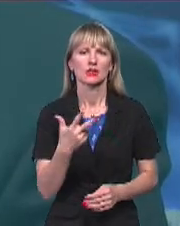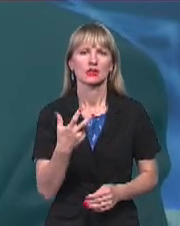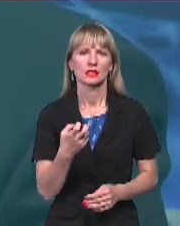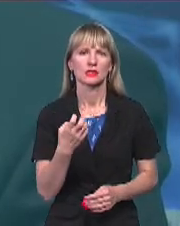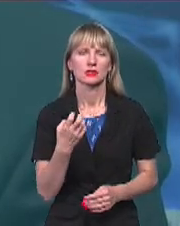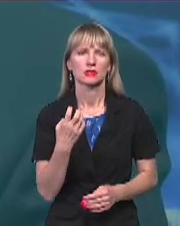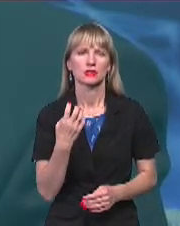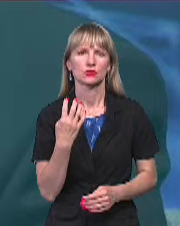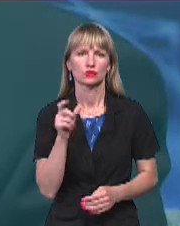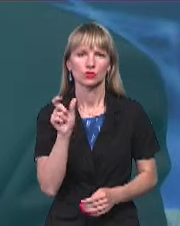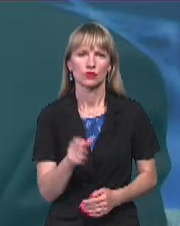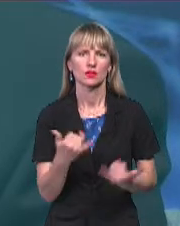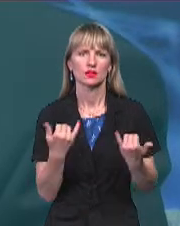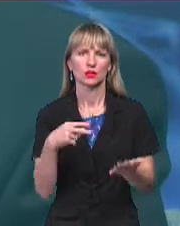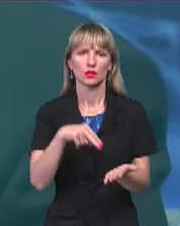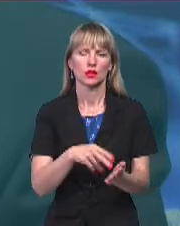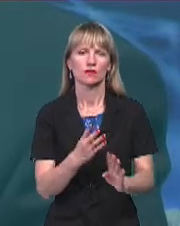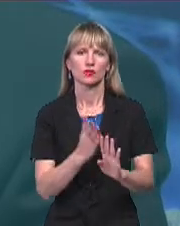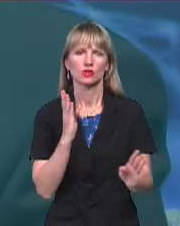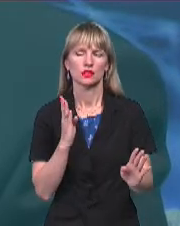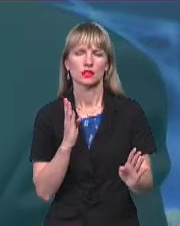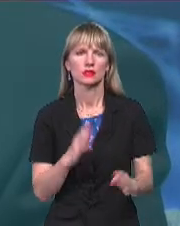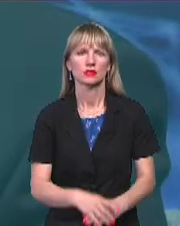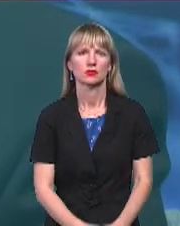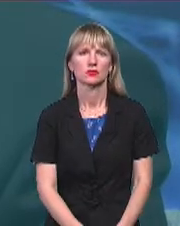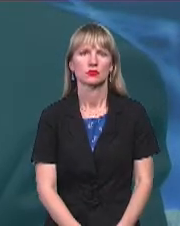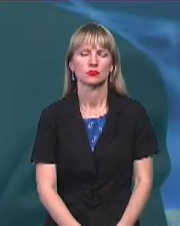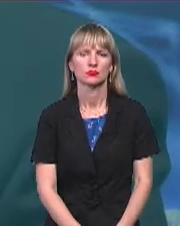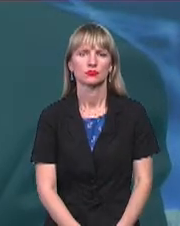2300 чоловік стоїть в черзі.